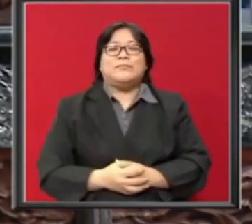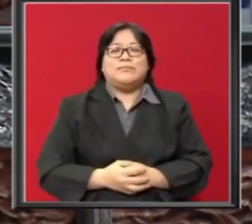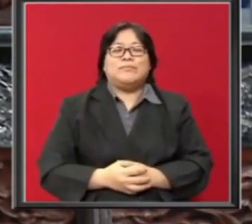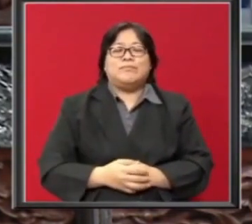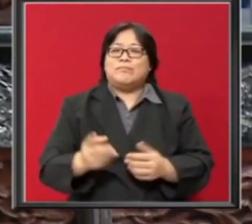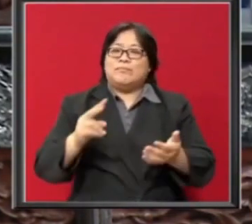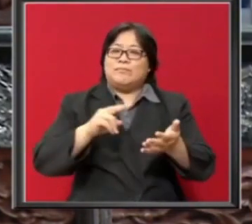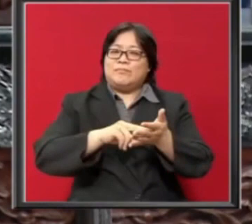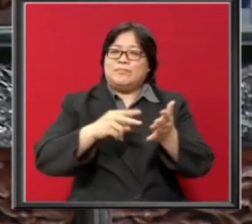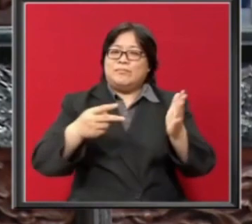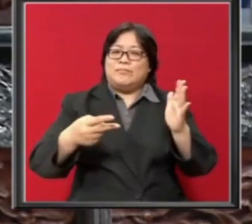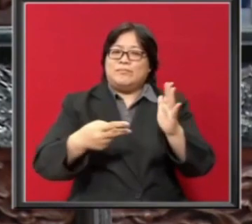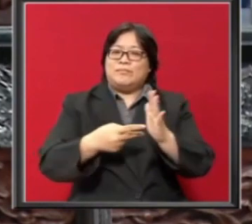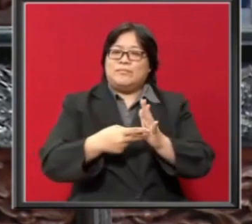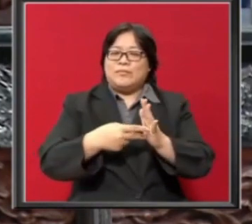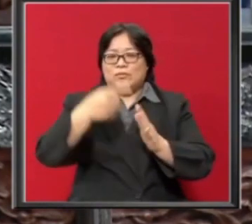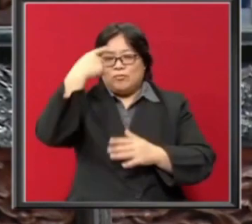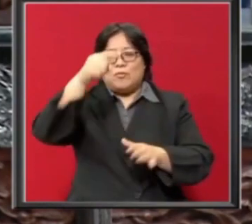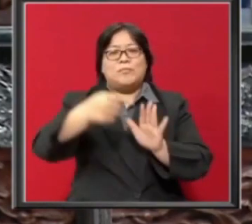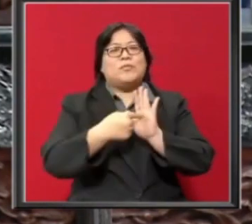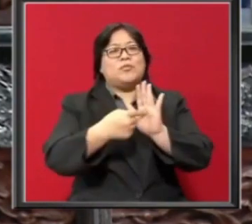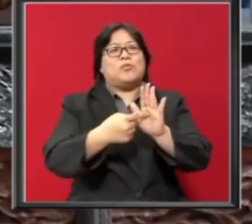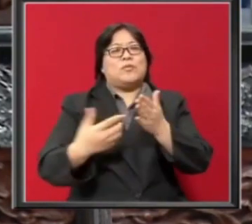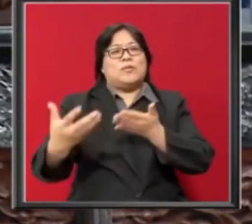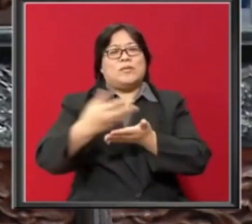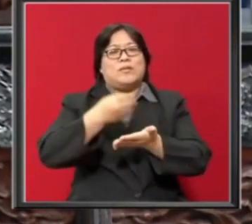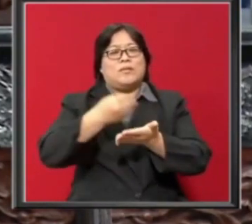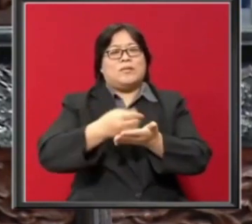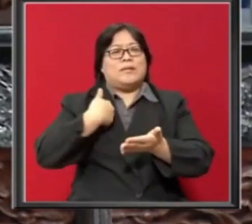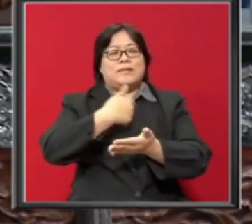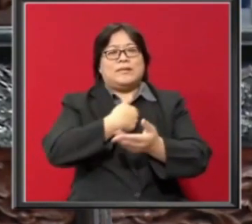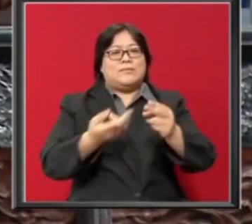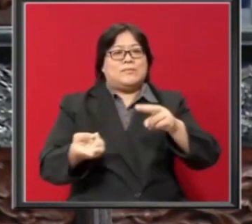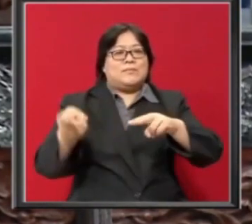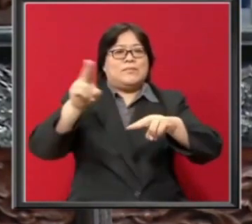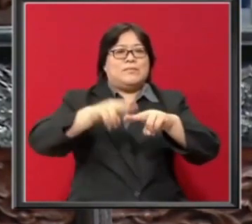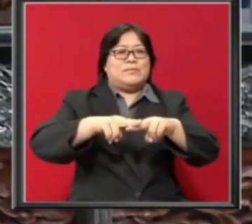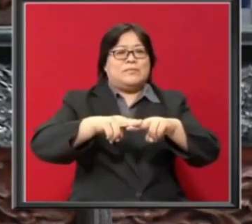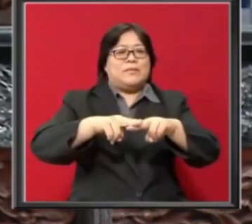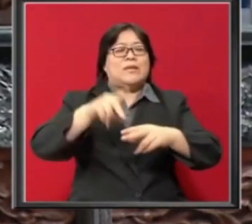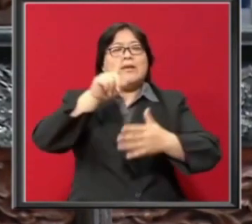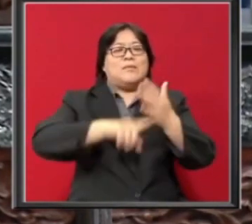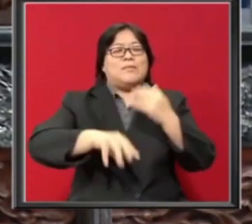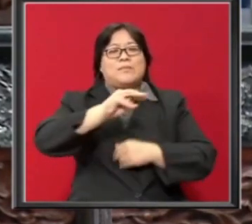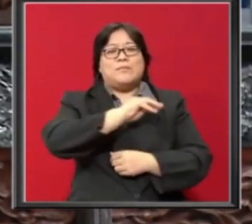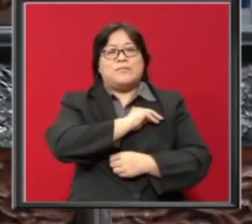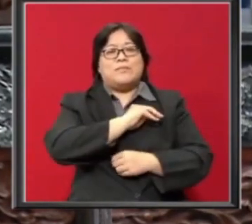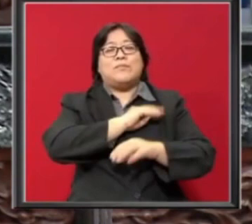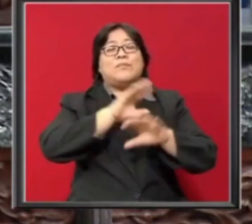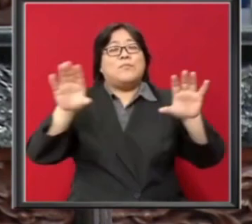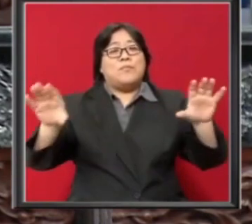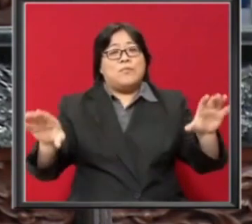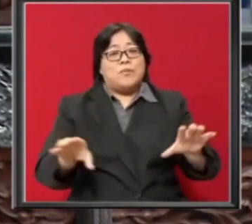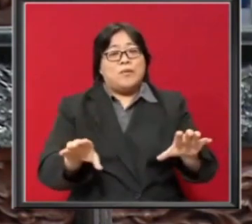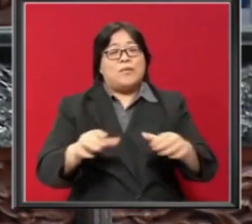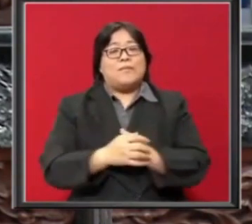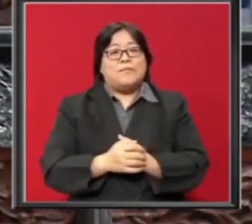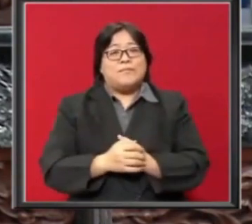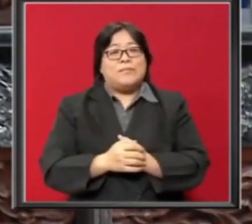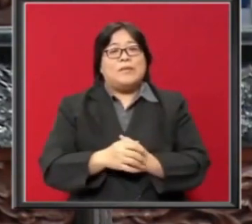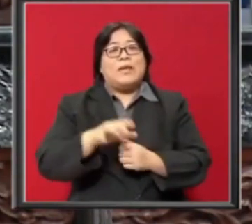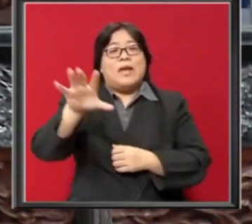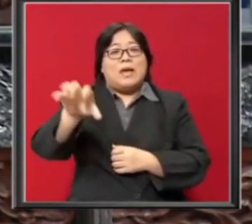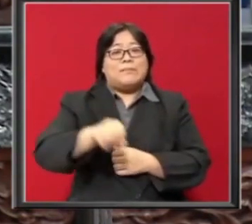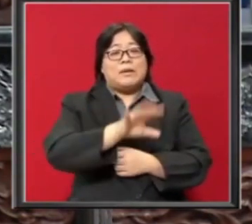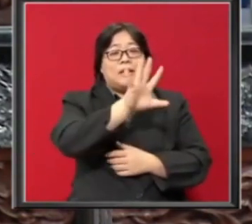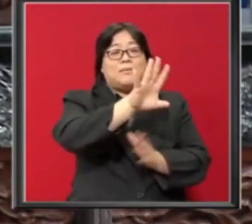Hai Mbak nonjol untuk menunjukkan pendapatan kita bertambah apa yang Menteri Keuangan lakukan ialah mengambil